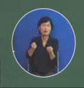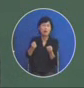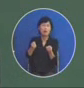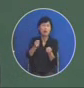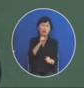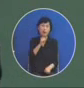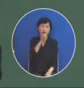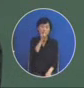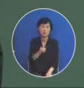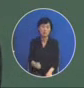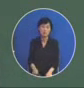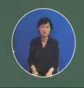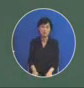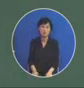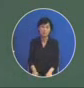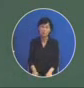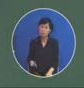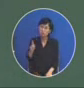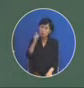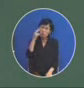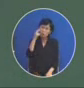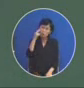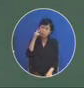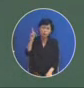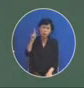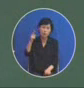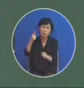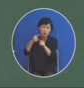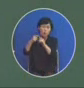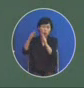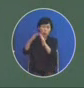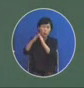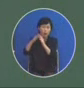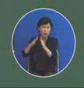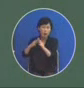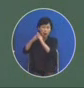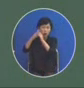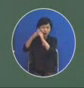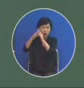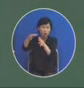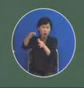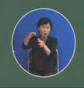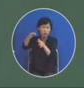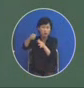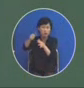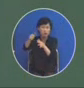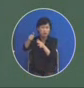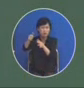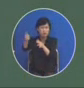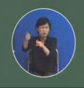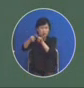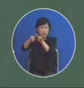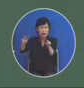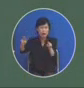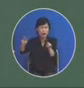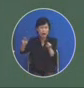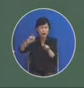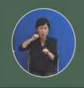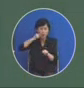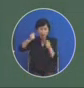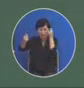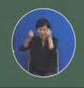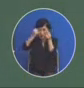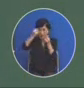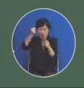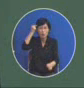temple construction, and 아니, so did my parents. But why do these problems happen? 저야 말이 큰 교회 부서 나가지고 어려운데 그 왜 그렇지 이렇게 많이 얘기합니다. And some